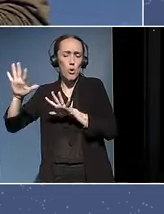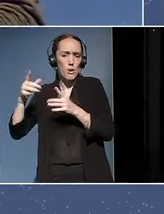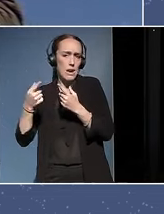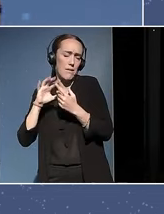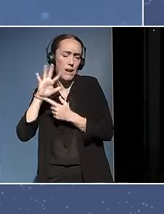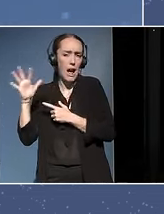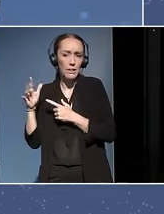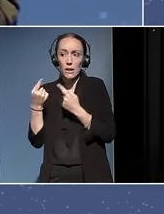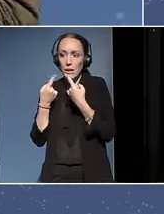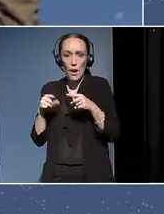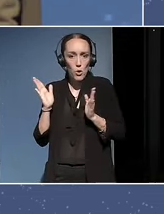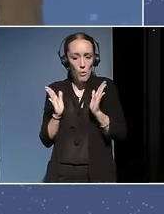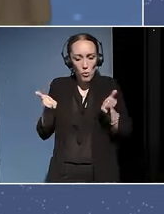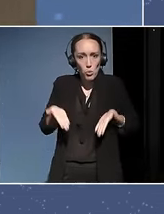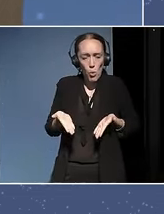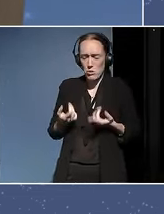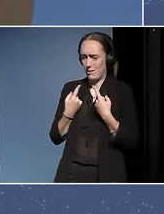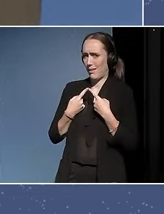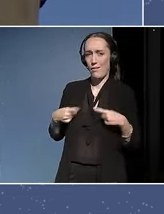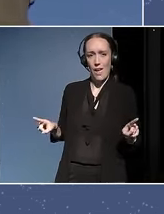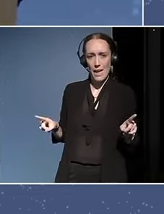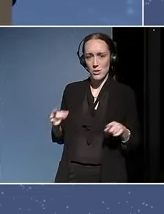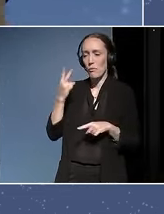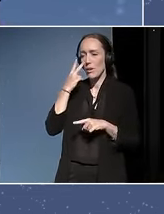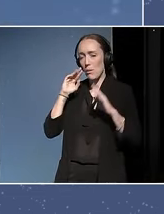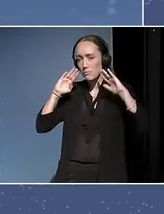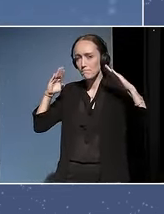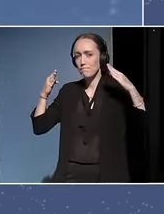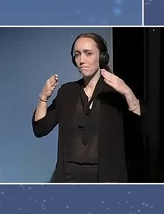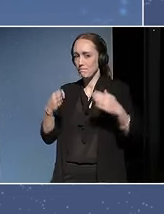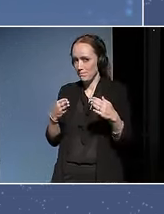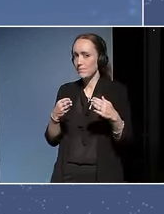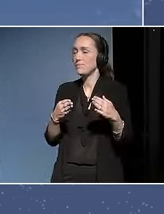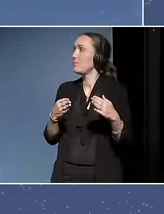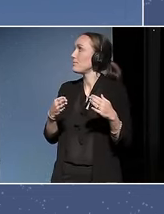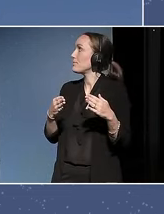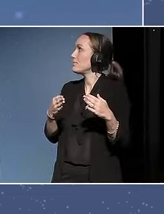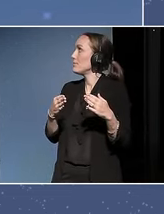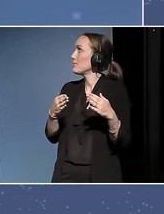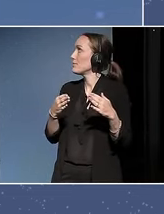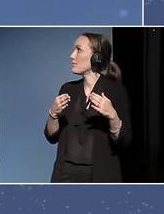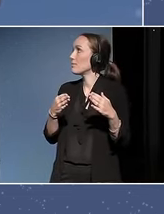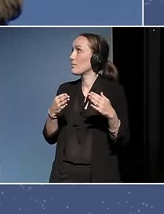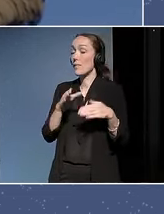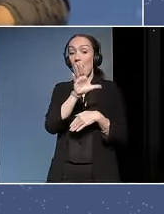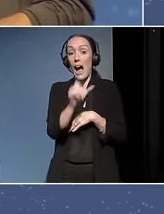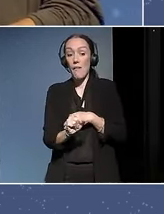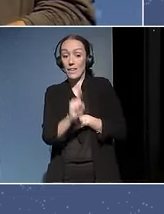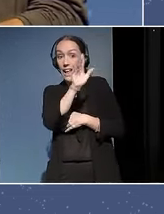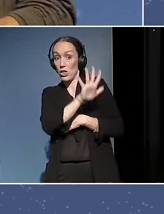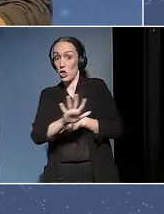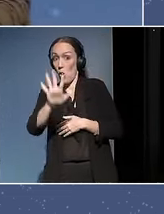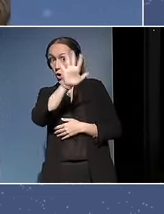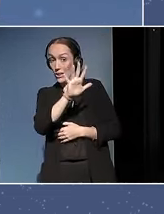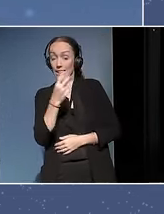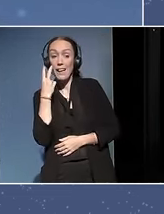quelle di oggi ok Anzi concentriamoci sulla parte del chem Cem cioè la parte Nord nord africana in cui